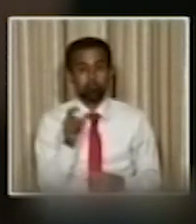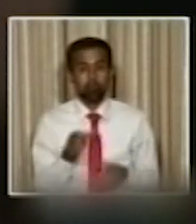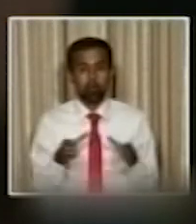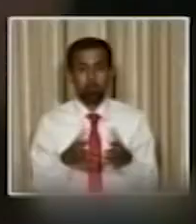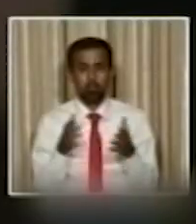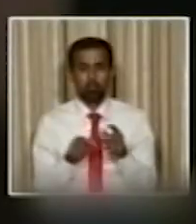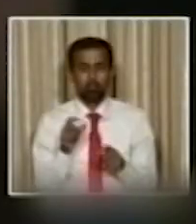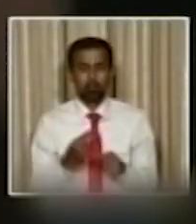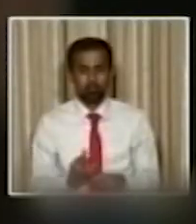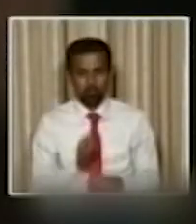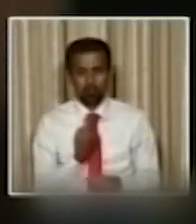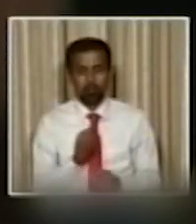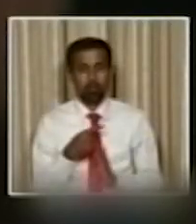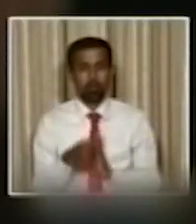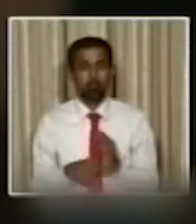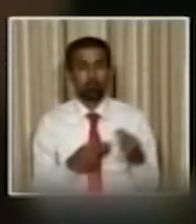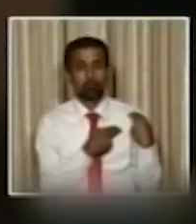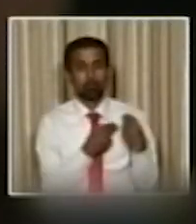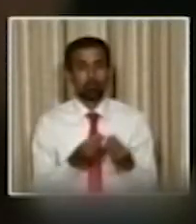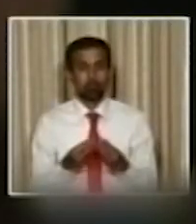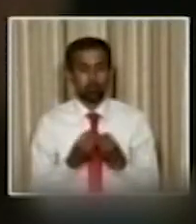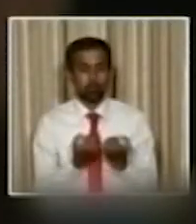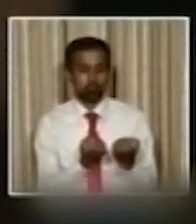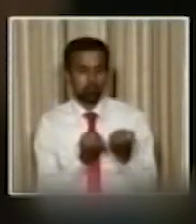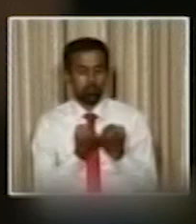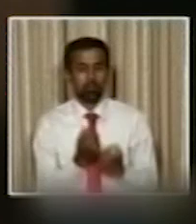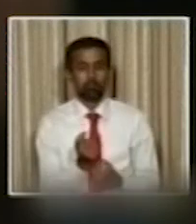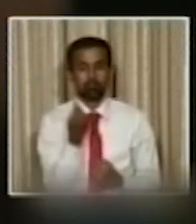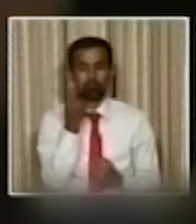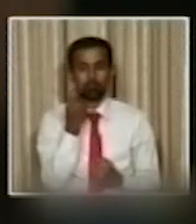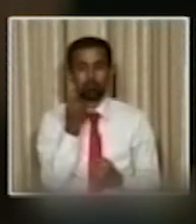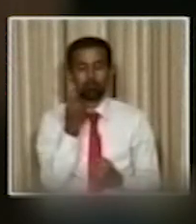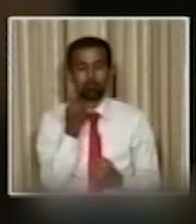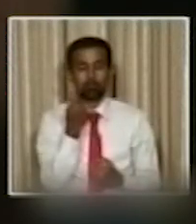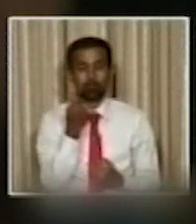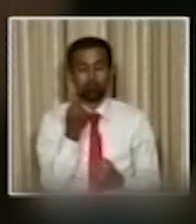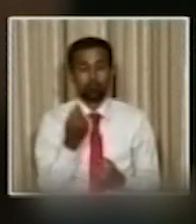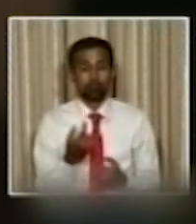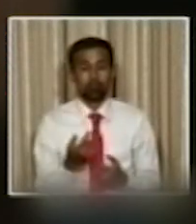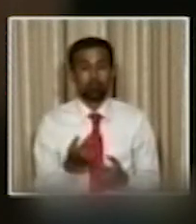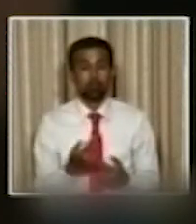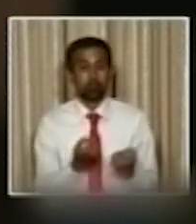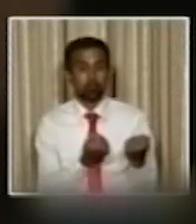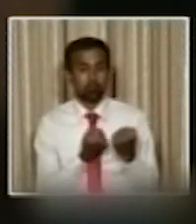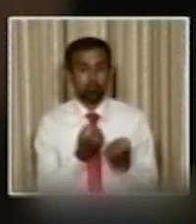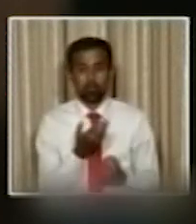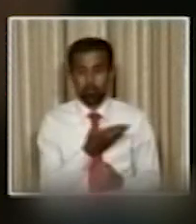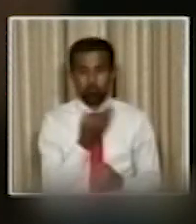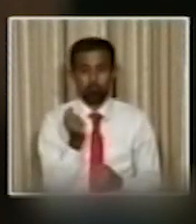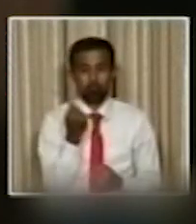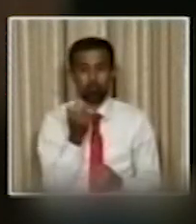நம்பிக்கையின் அடிப்படையிலே கடந்த காலங்களை படிப்பனையாக கொண்டு எதிர்காலத்திலே ஒரு நல்ல ஒரு தலைவராக பொருளாதாரத்தில் உயர்ச்சி அடைந்த